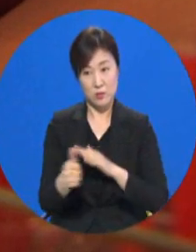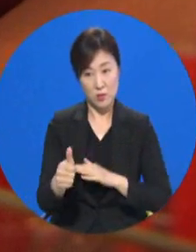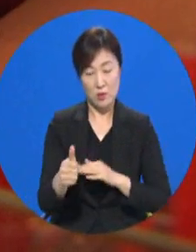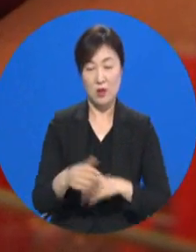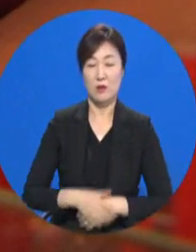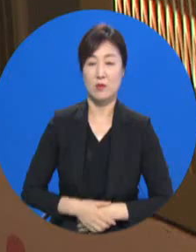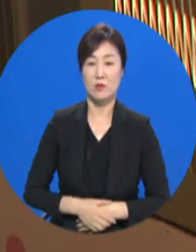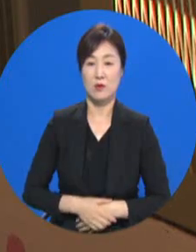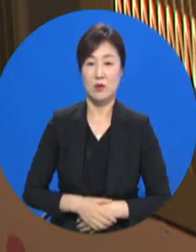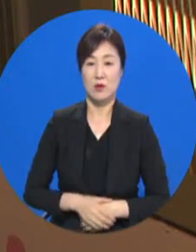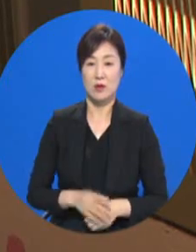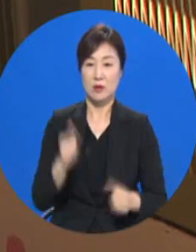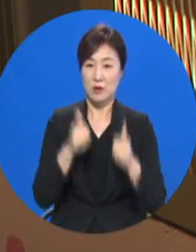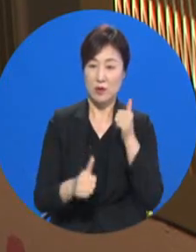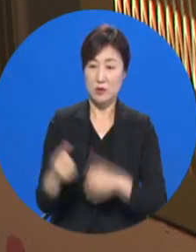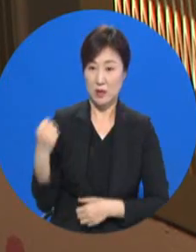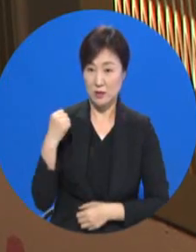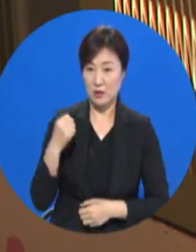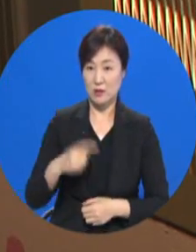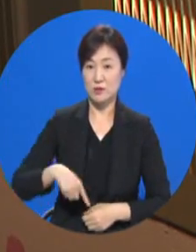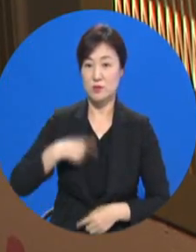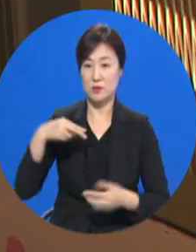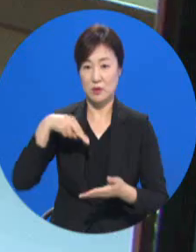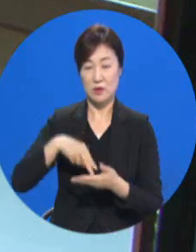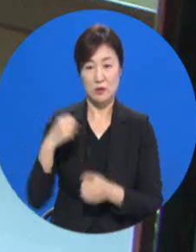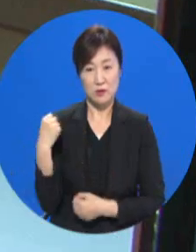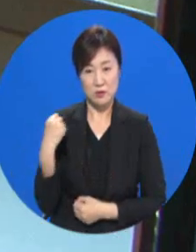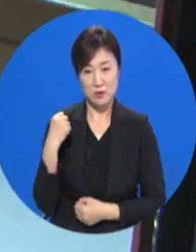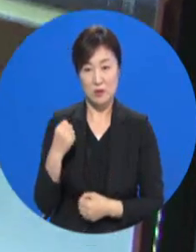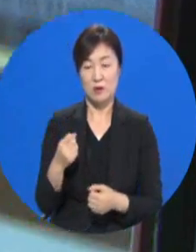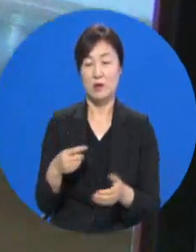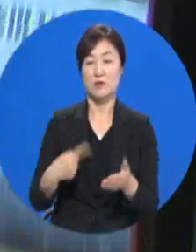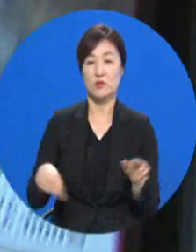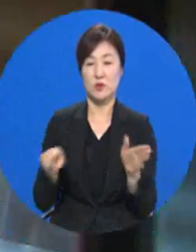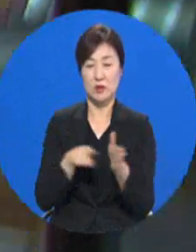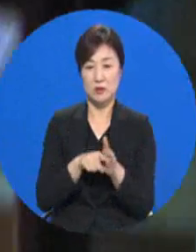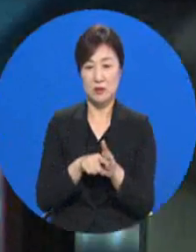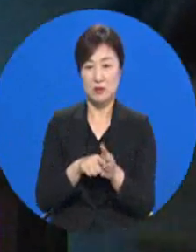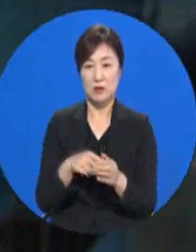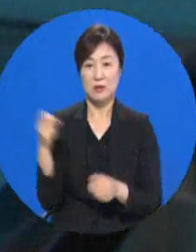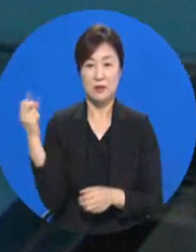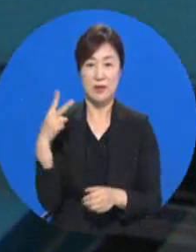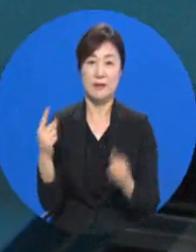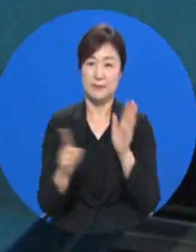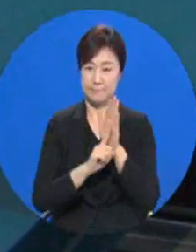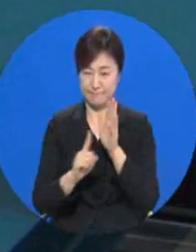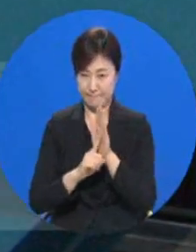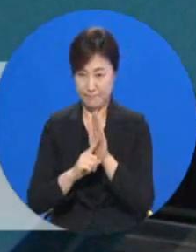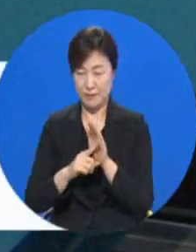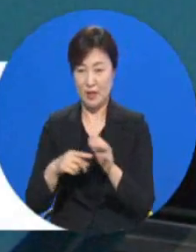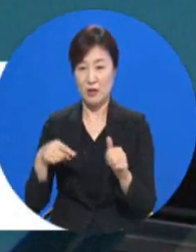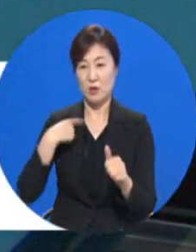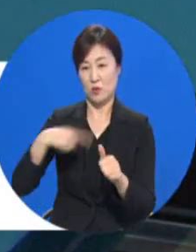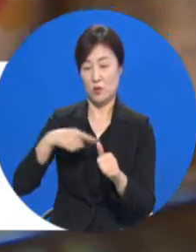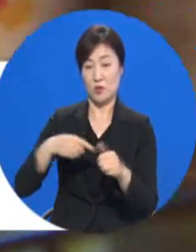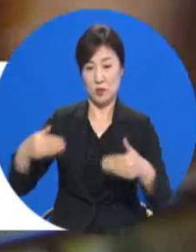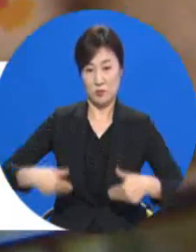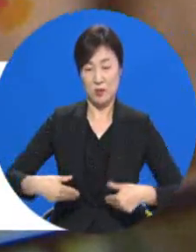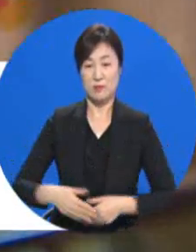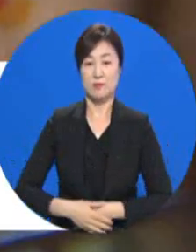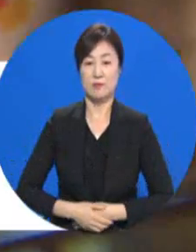자생력, 전문성을 갖추기 위해선 지속적인 마케팅과 재교육이 필수적입니다. 재교육을 할 수 있는